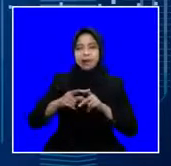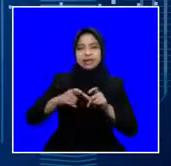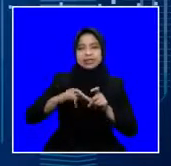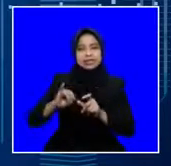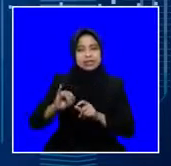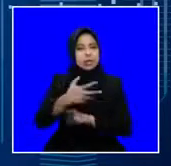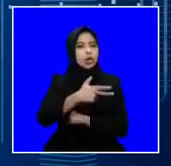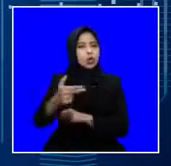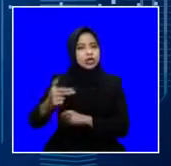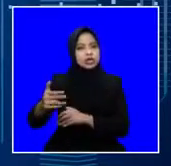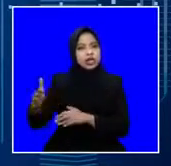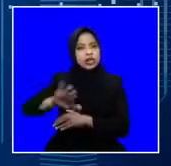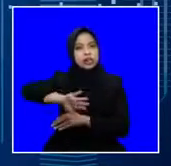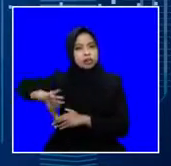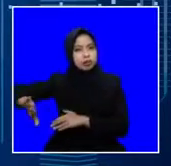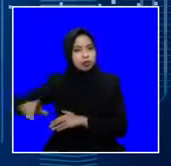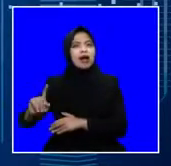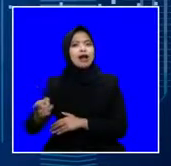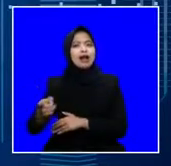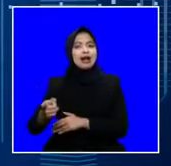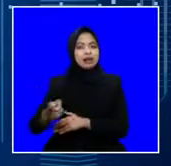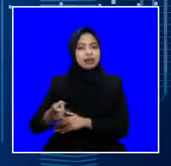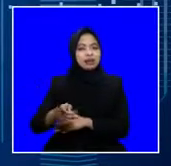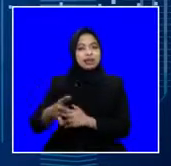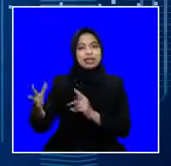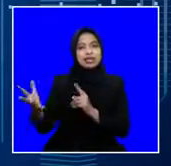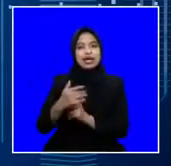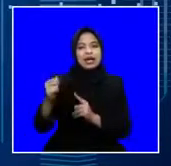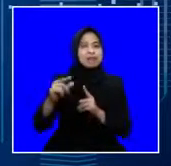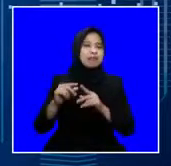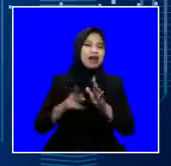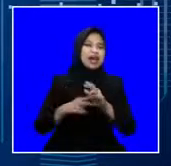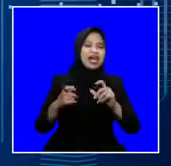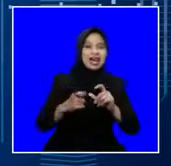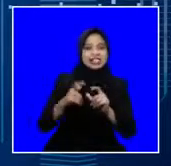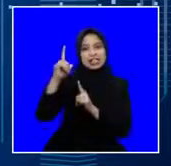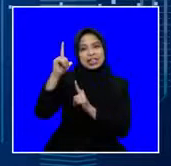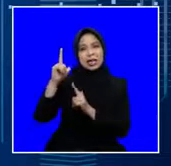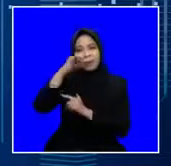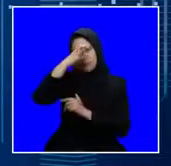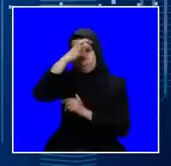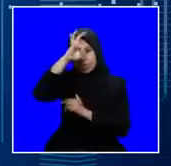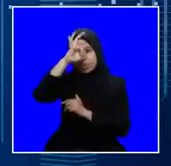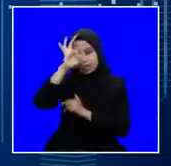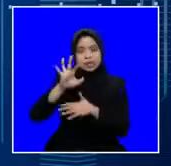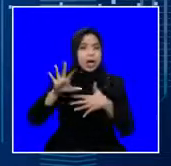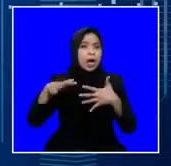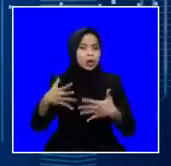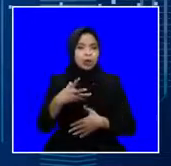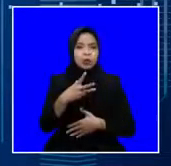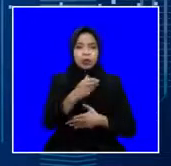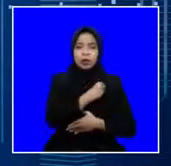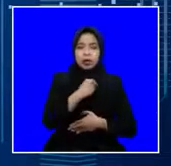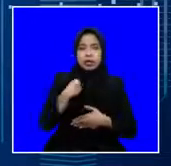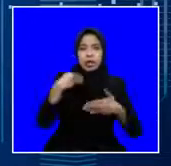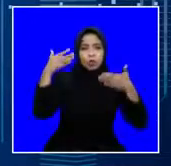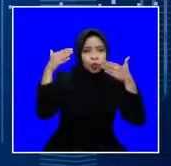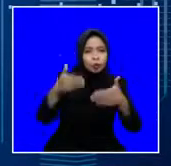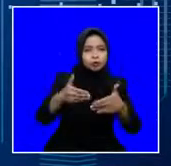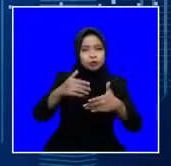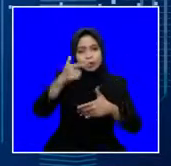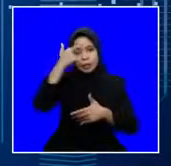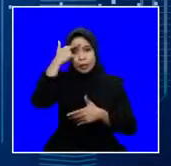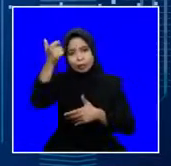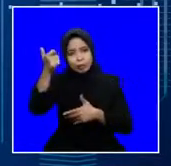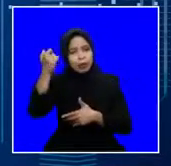beasiswa Indonesia Timur, dan beasiswa targeted PNS, TNI, Polri, serta dokter spesialis masih